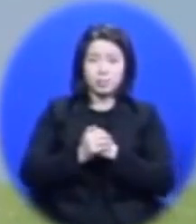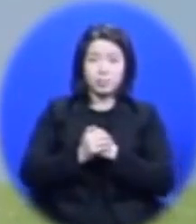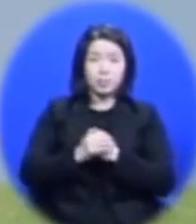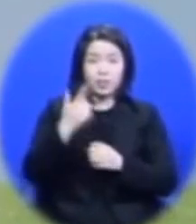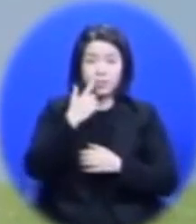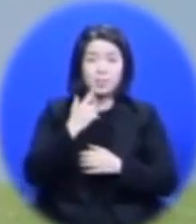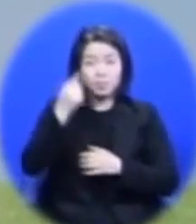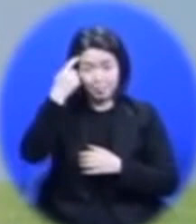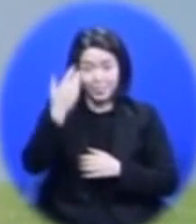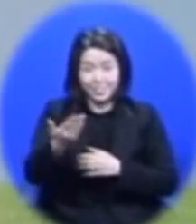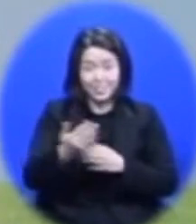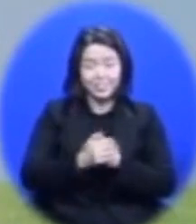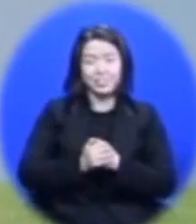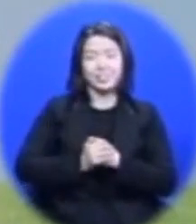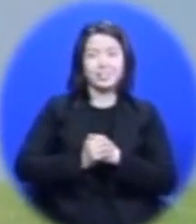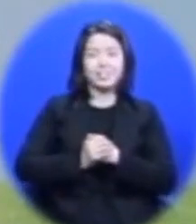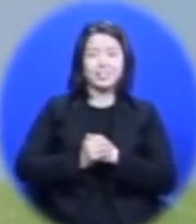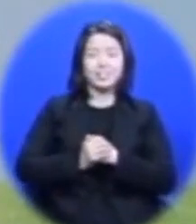부러우시죠?